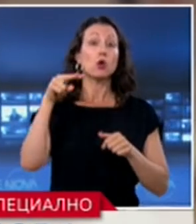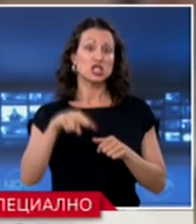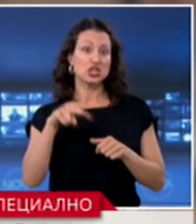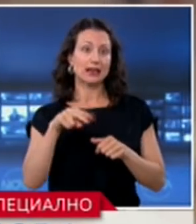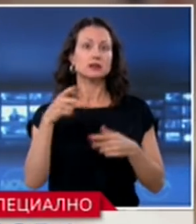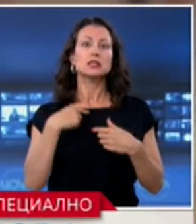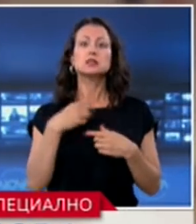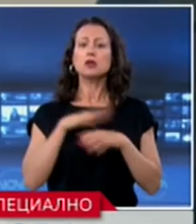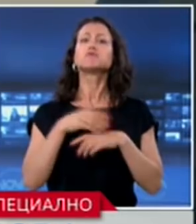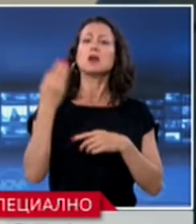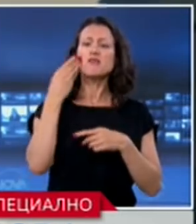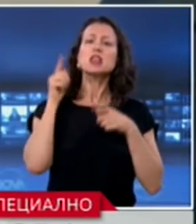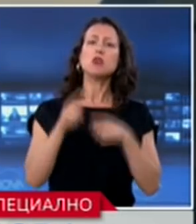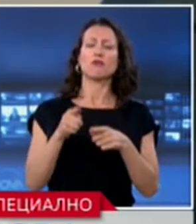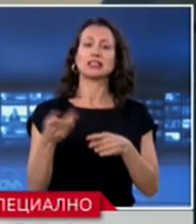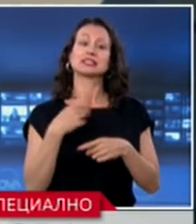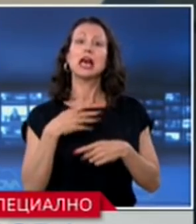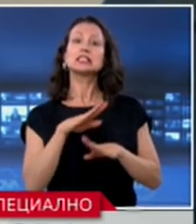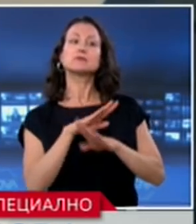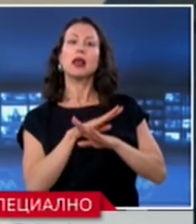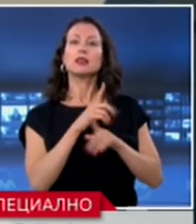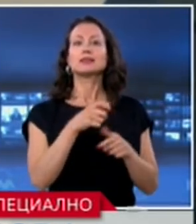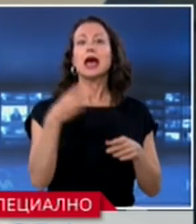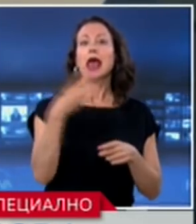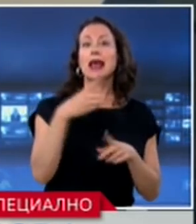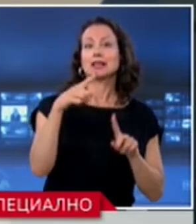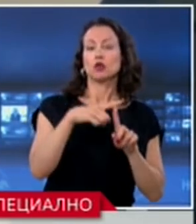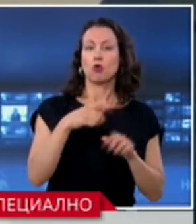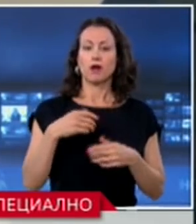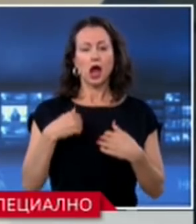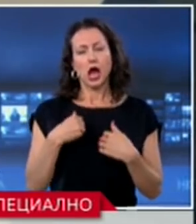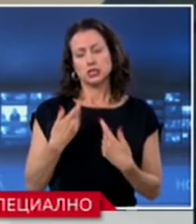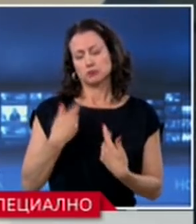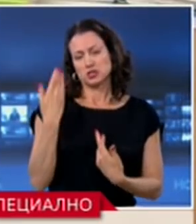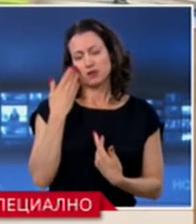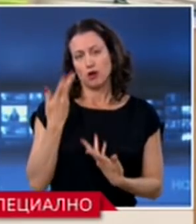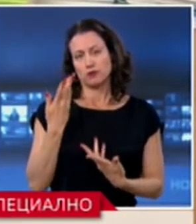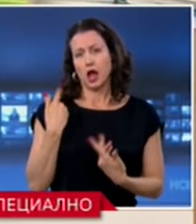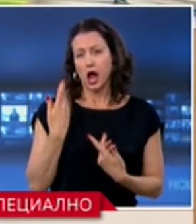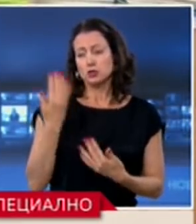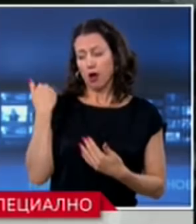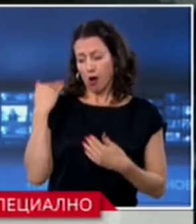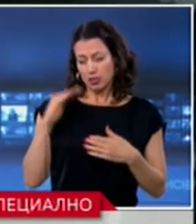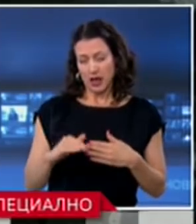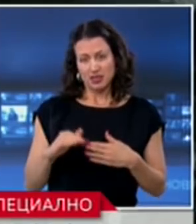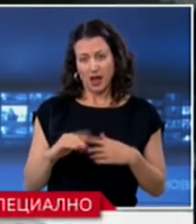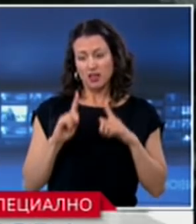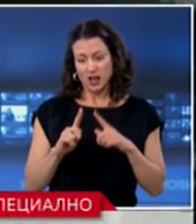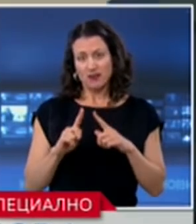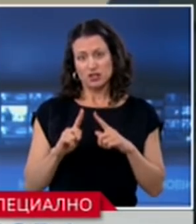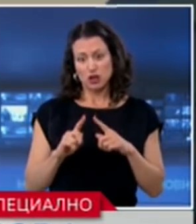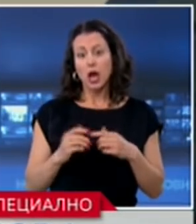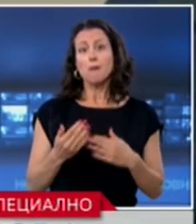Янкова Томова. Айде, аз съм си виновен. Аз съм си за дете до затвора. Ако бяма затворя